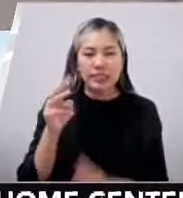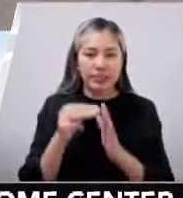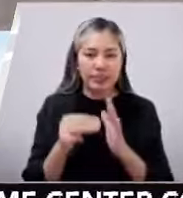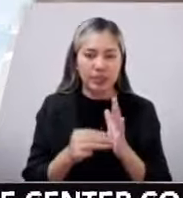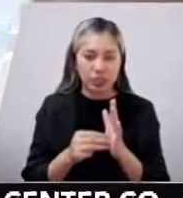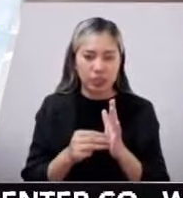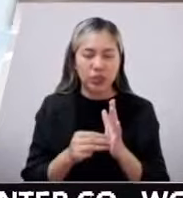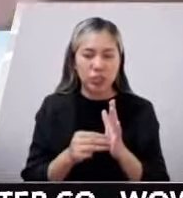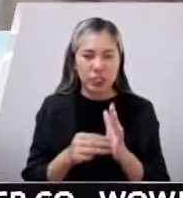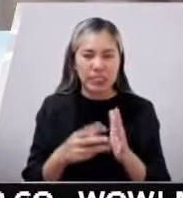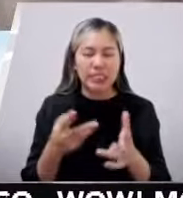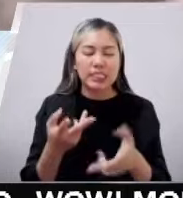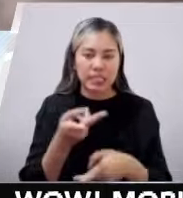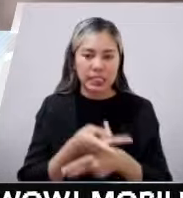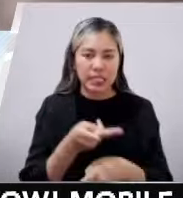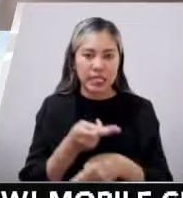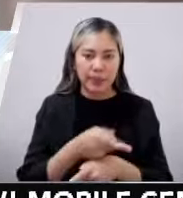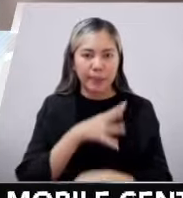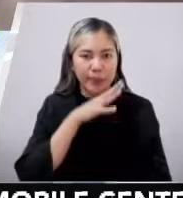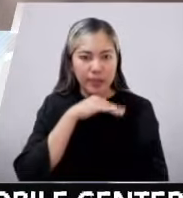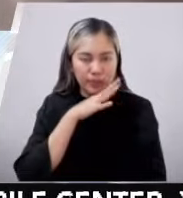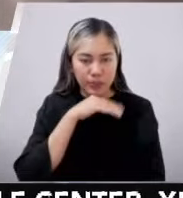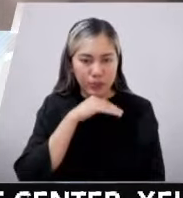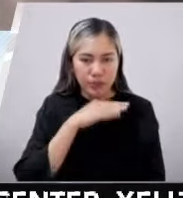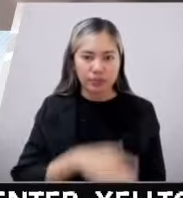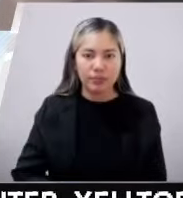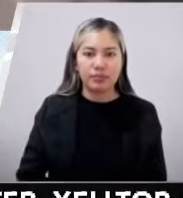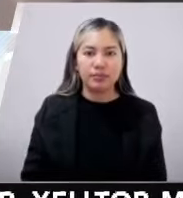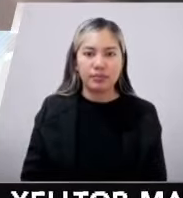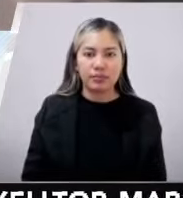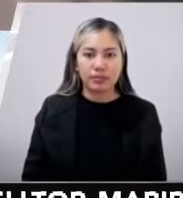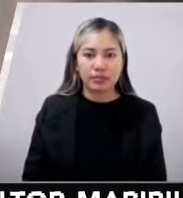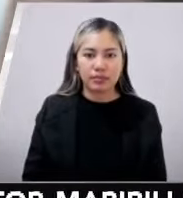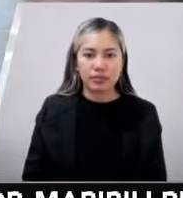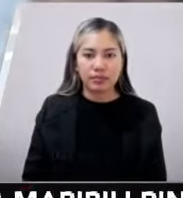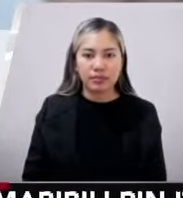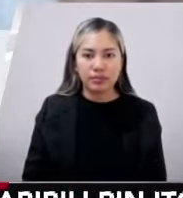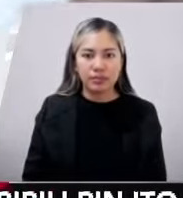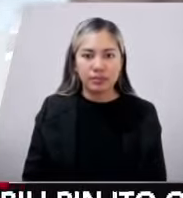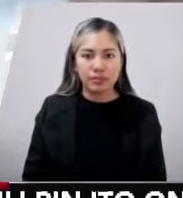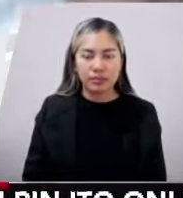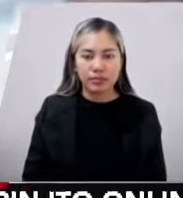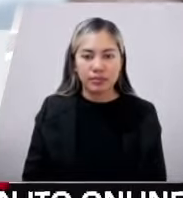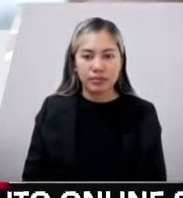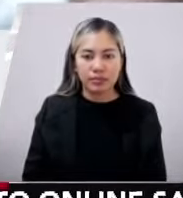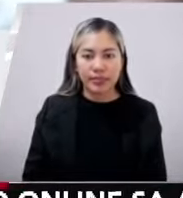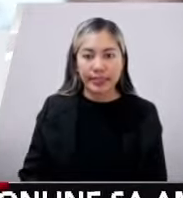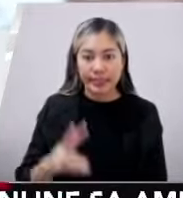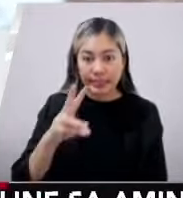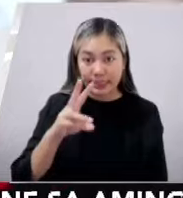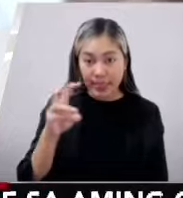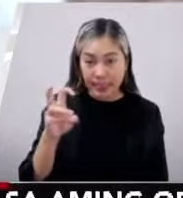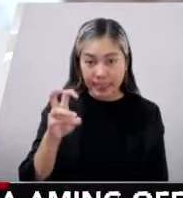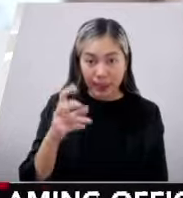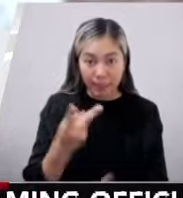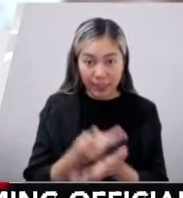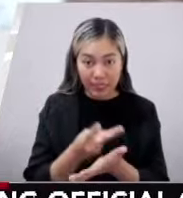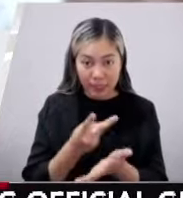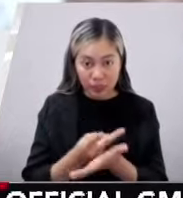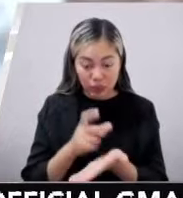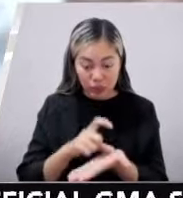ang baboy. Ang mga backyard raisers, hindi ho kaya ang 600 pesos na bakuna kada isang